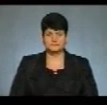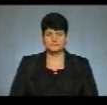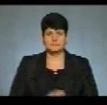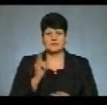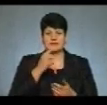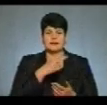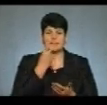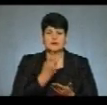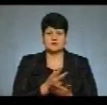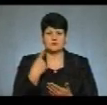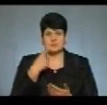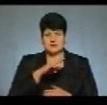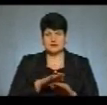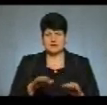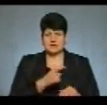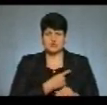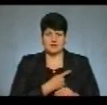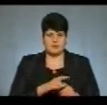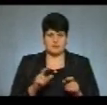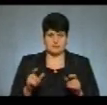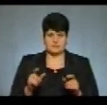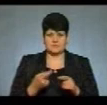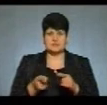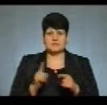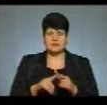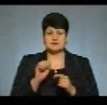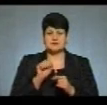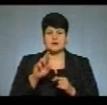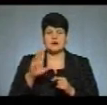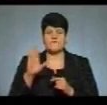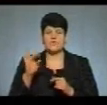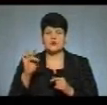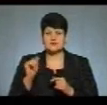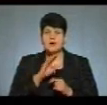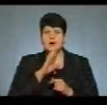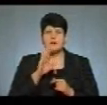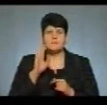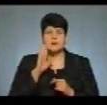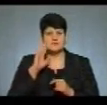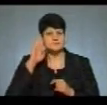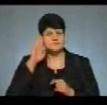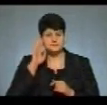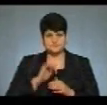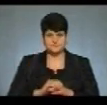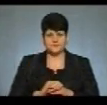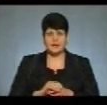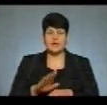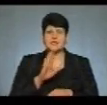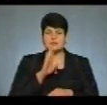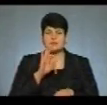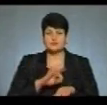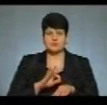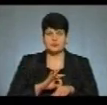Дитина лежить в обласній дитячій лікарні. Це Анастасія Яворська, мати Ярослава. Дитина захворіла